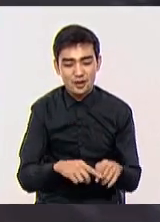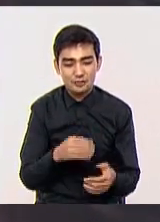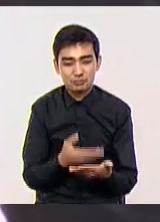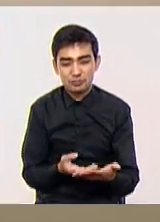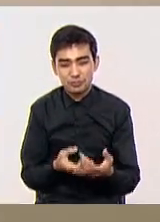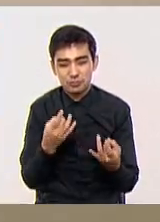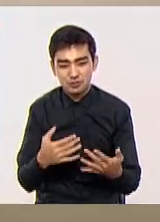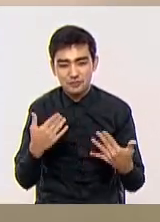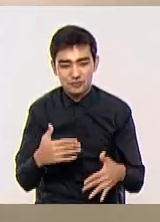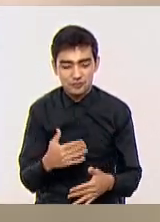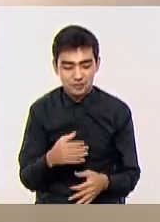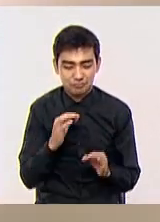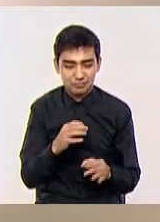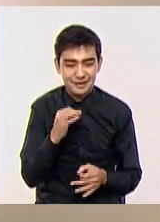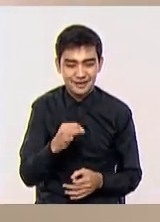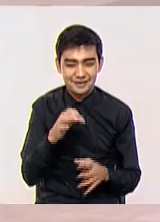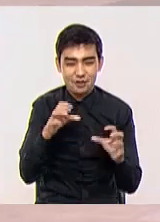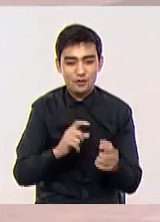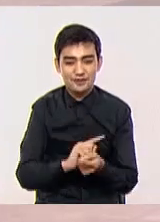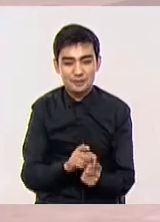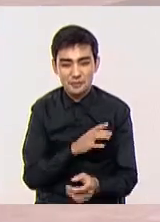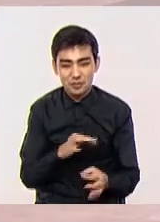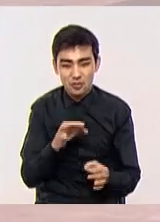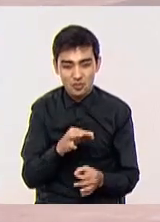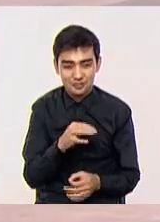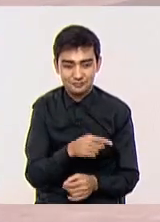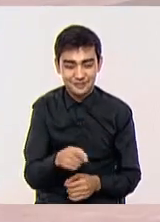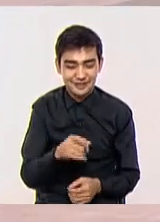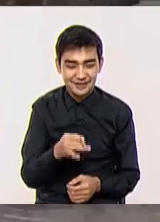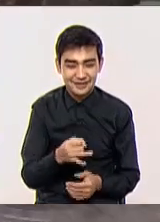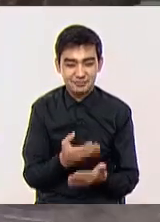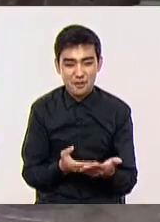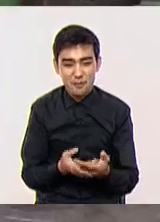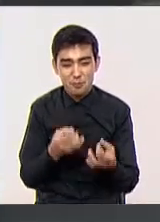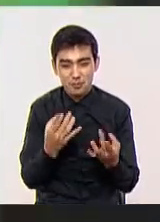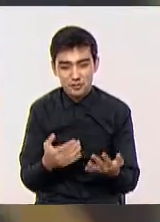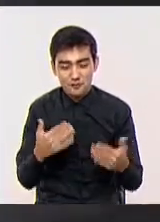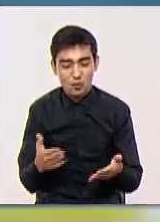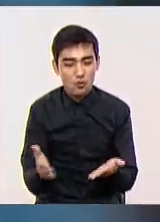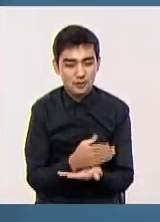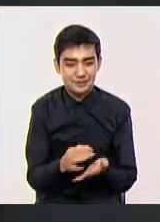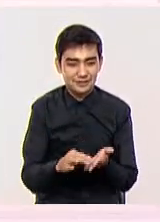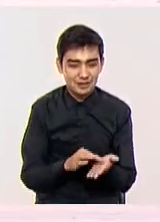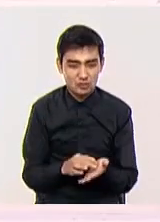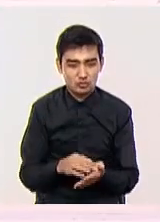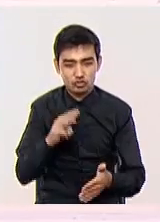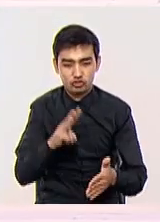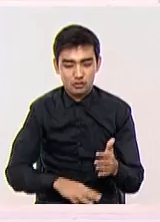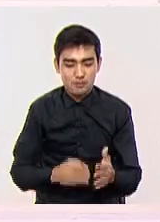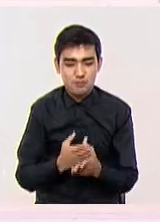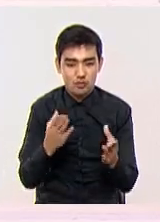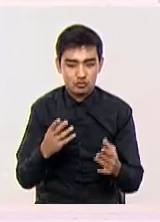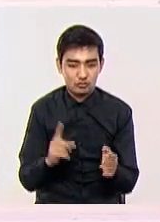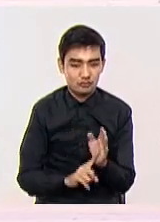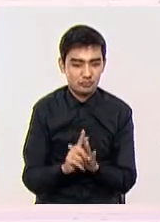ескертумен шектелгенін жеткізді. Заңның өзгерген нұсқасына осы ескерту дегенді алып тастап, бірден қомақты айыппұл салудан